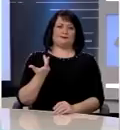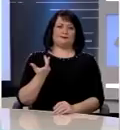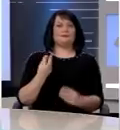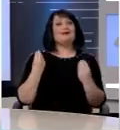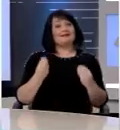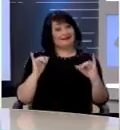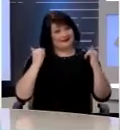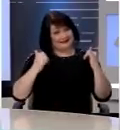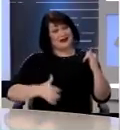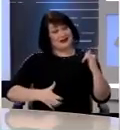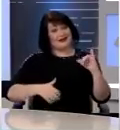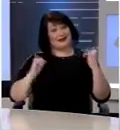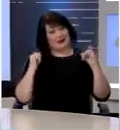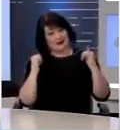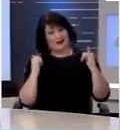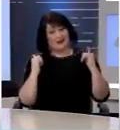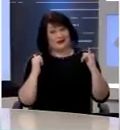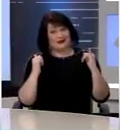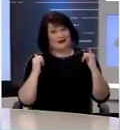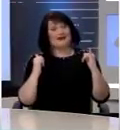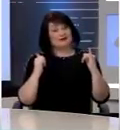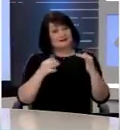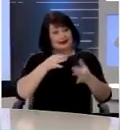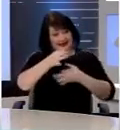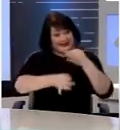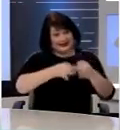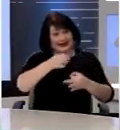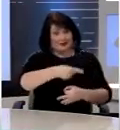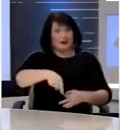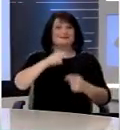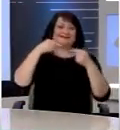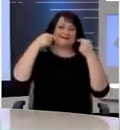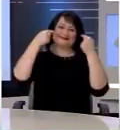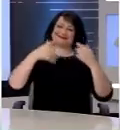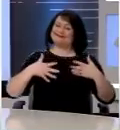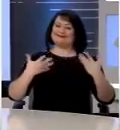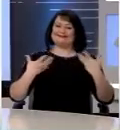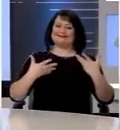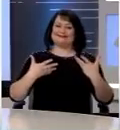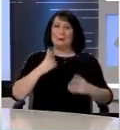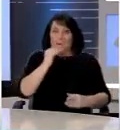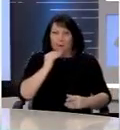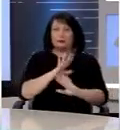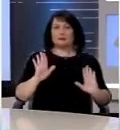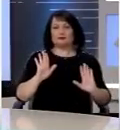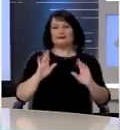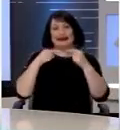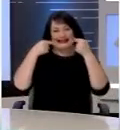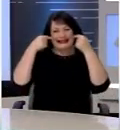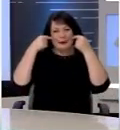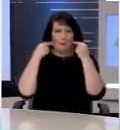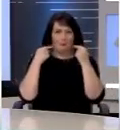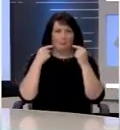η πλακίτσα για το χιούμορ, αλλά μάλλον αυτά που θα πω σήμερα δεν θα σας κάνουν και τόσο χαρούμενο. Θα σας κοπεί το γελάκι σε λίγο.